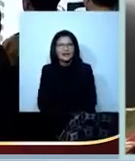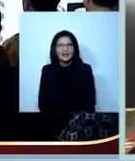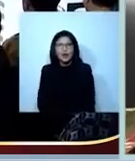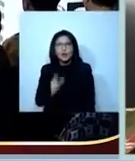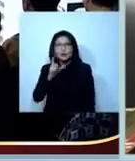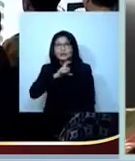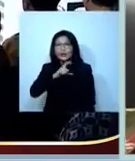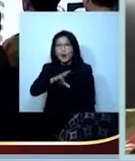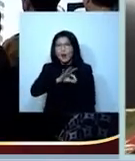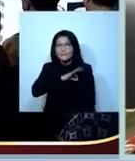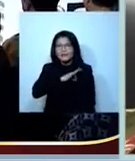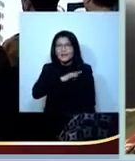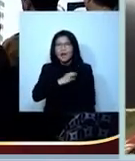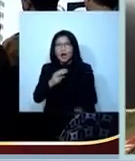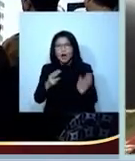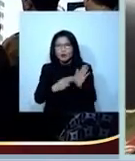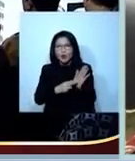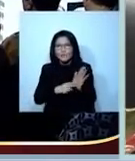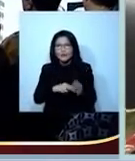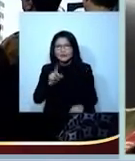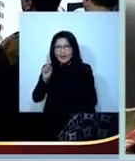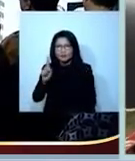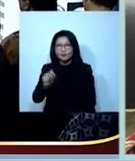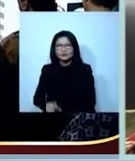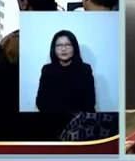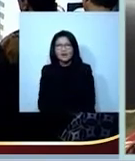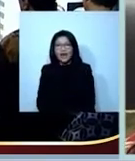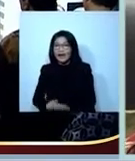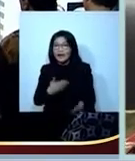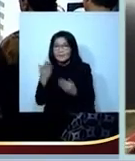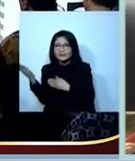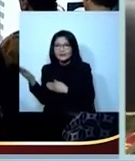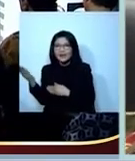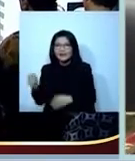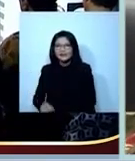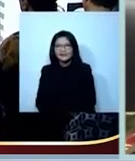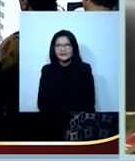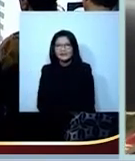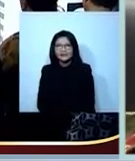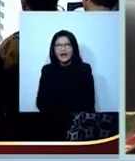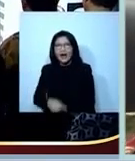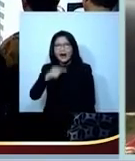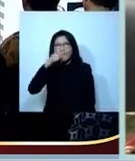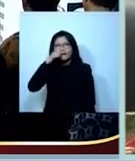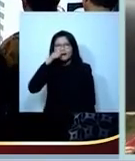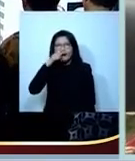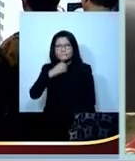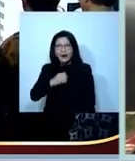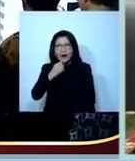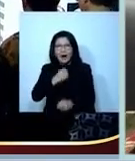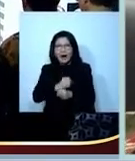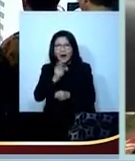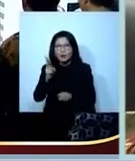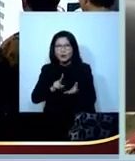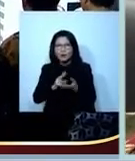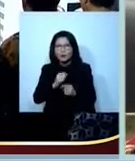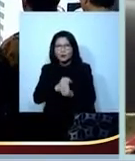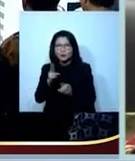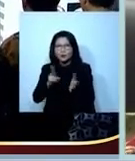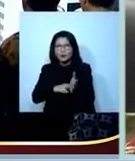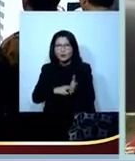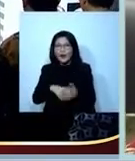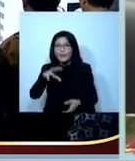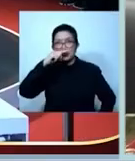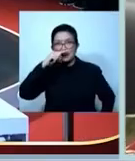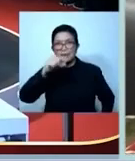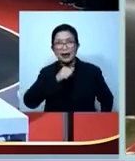barang atau objek yang kemudian seolah-olah tidak paham apa-apa. Saya berkali-kali ketemu dan mereka tersinggung sekali misalnya bahwa soalnya mereka nggak